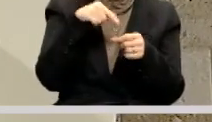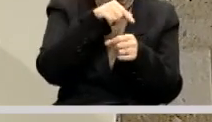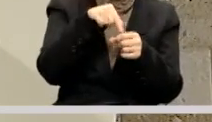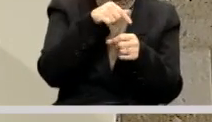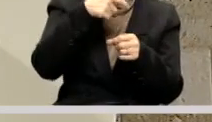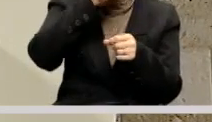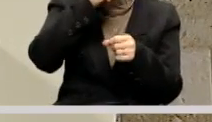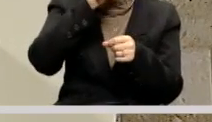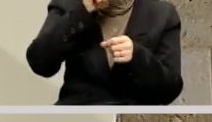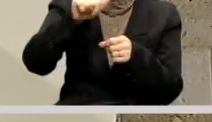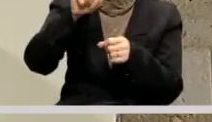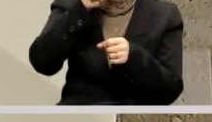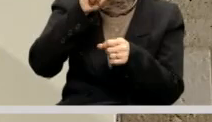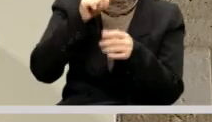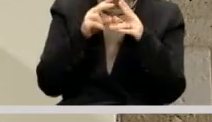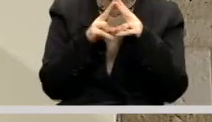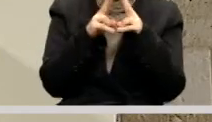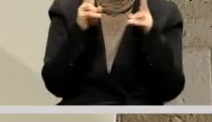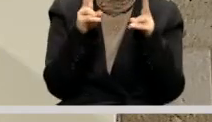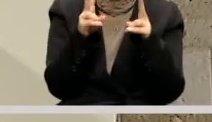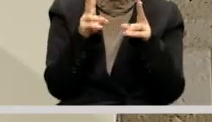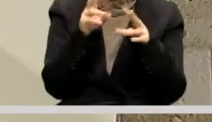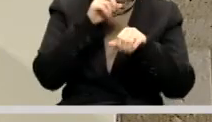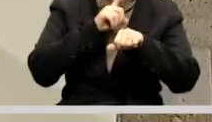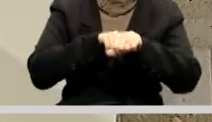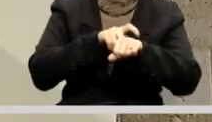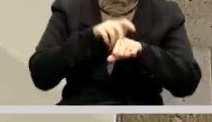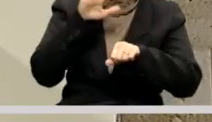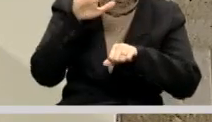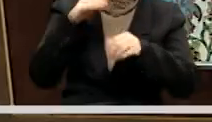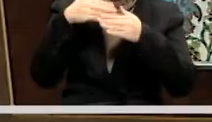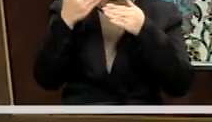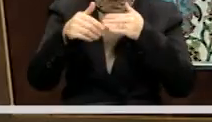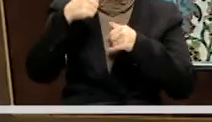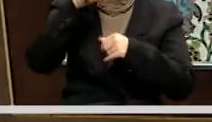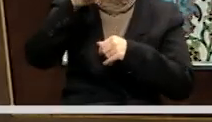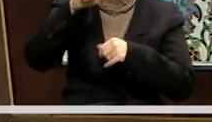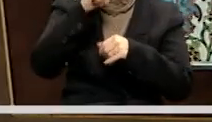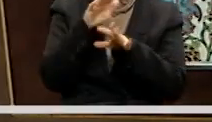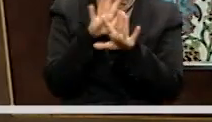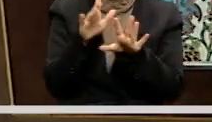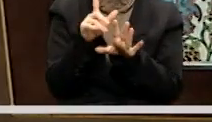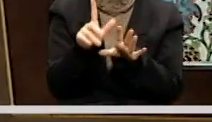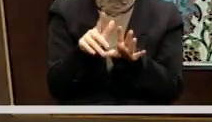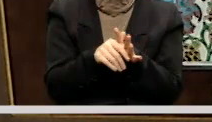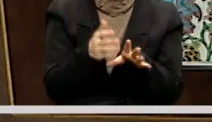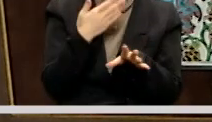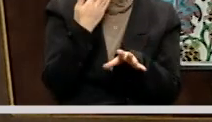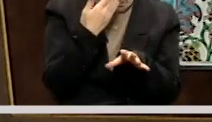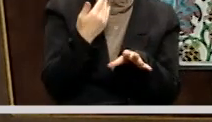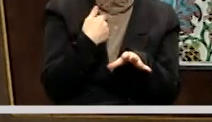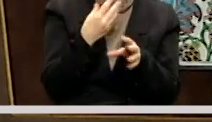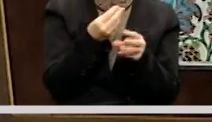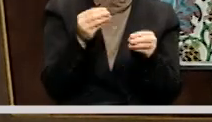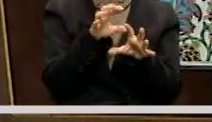problemimiz varsa gündüz saat 17'den sonra tüketmemeye gayret edelim. Peki eğer uykumuzu etkilemiyorsa, örneğin beni çok etkilemez, çay da